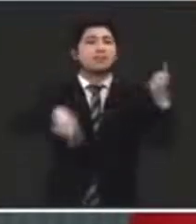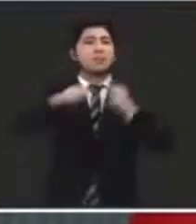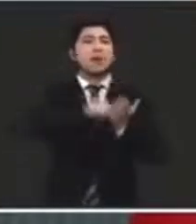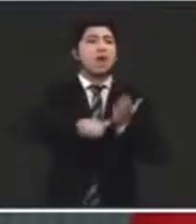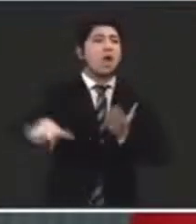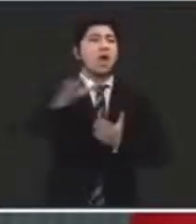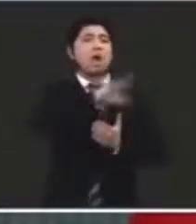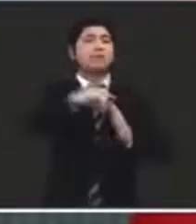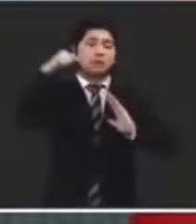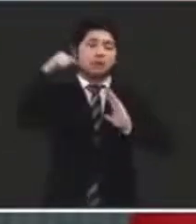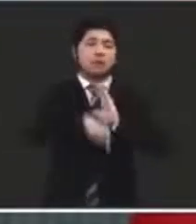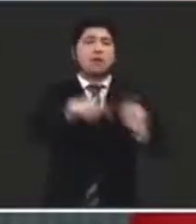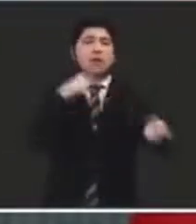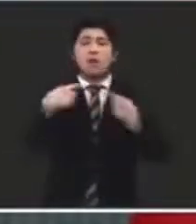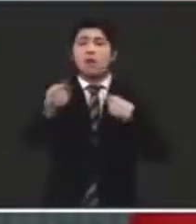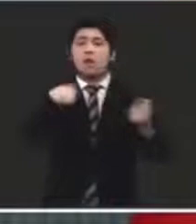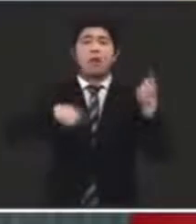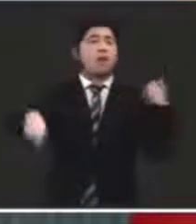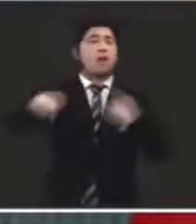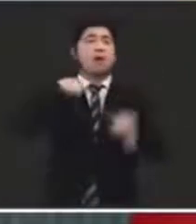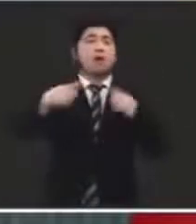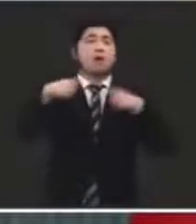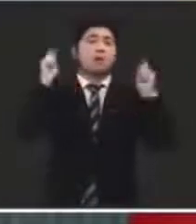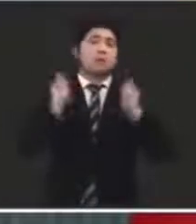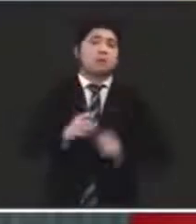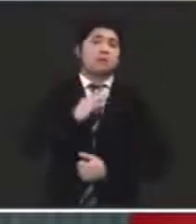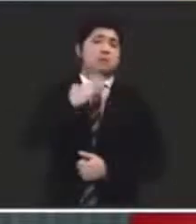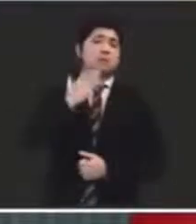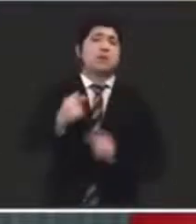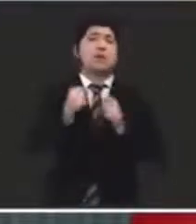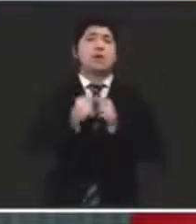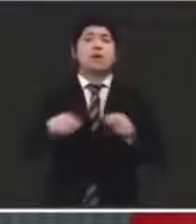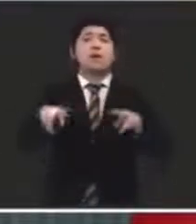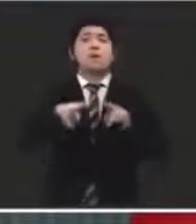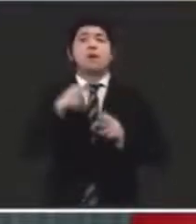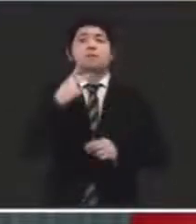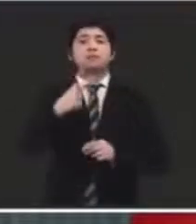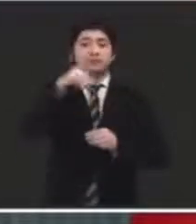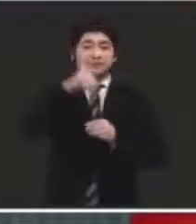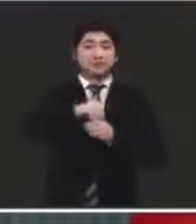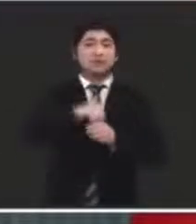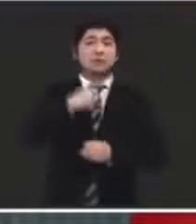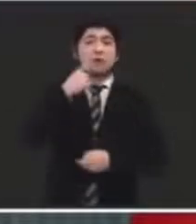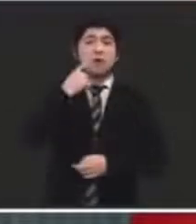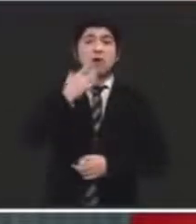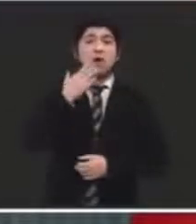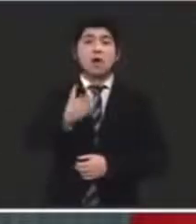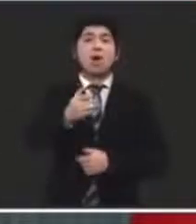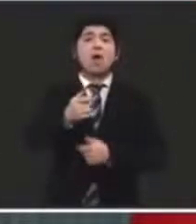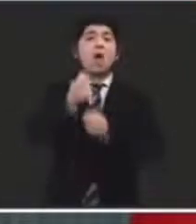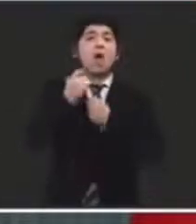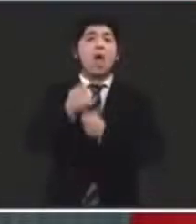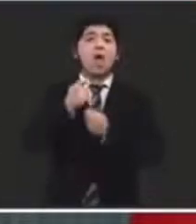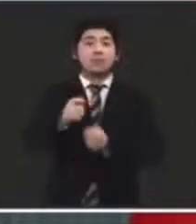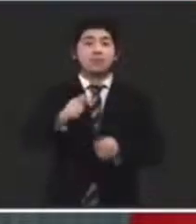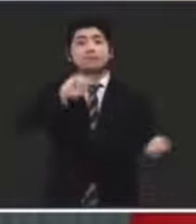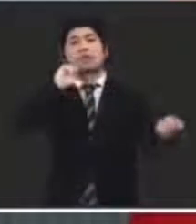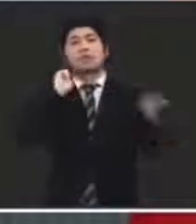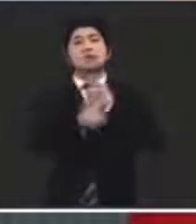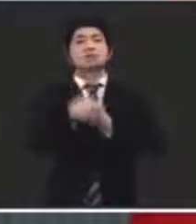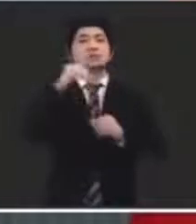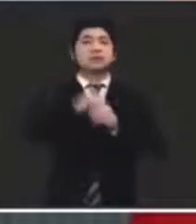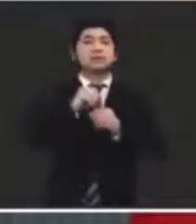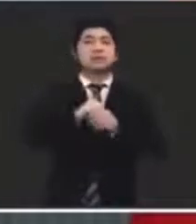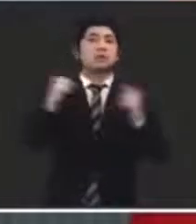kapsamlı istişareler gerçekleştirdik Birleşmiş Milletler bünyesindeki eğitimin dönüştürülmesi